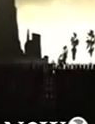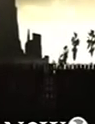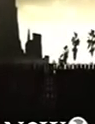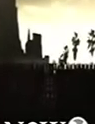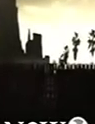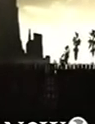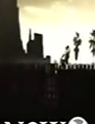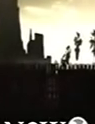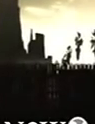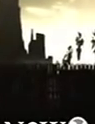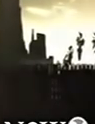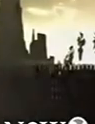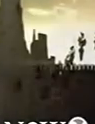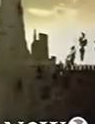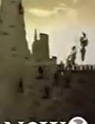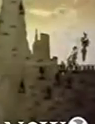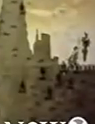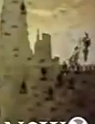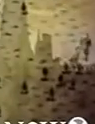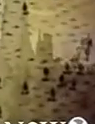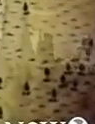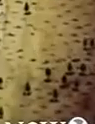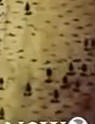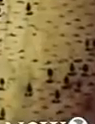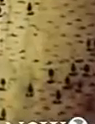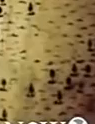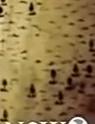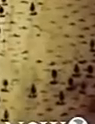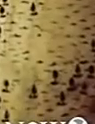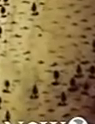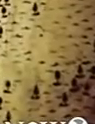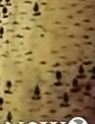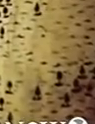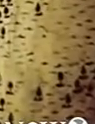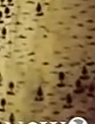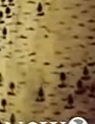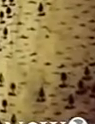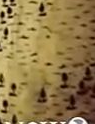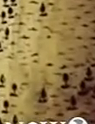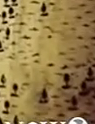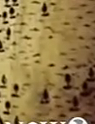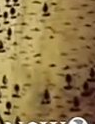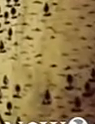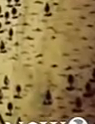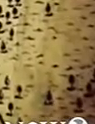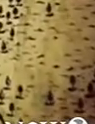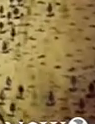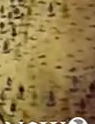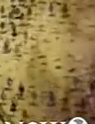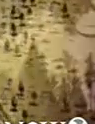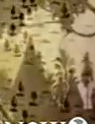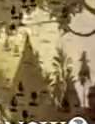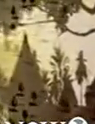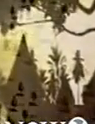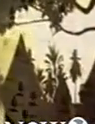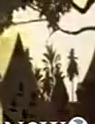ที่สนใจโดยทางสำนักงานทรัพย์สินส่วนพระมหากษัตริย์เปิดให้ประชาชนครับได้ร่วมกันซาบซึ้งใน